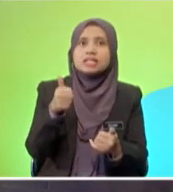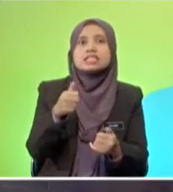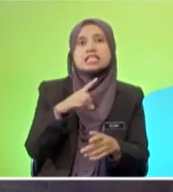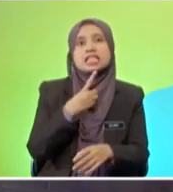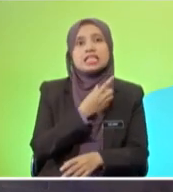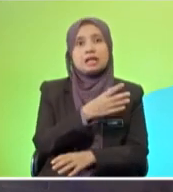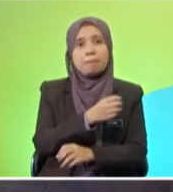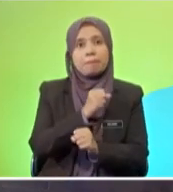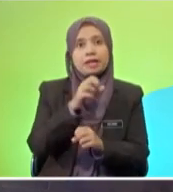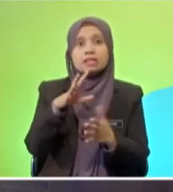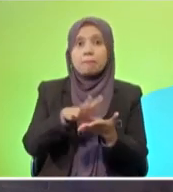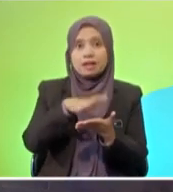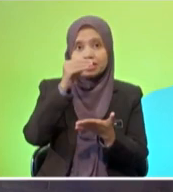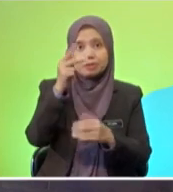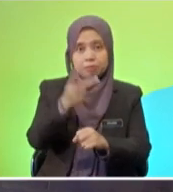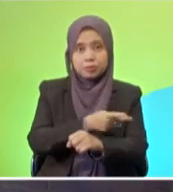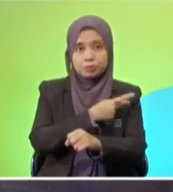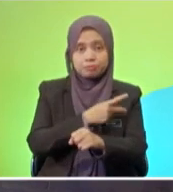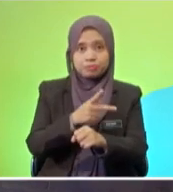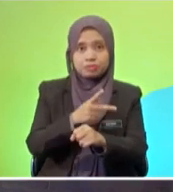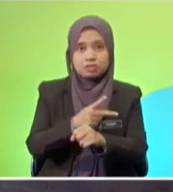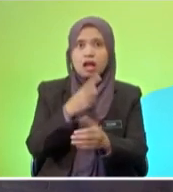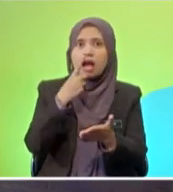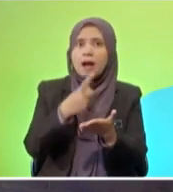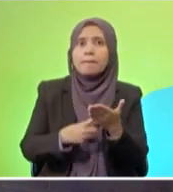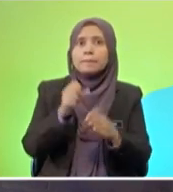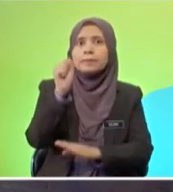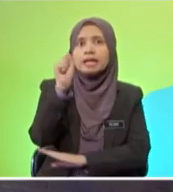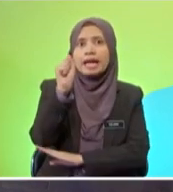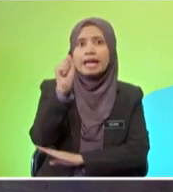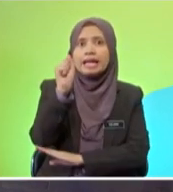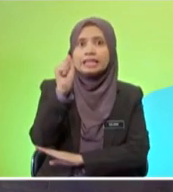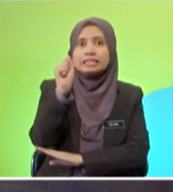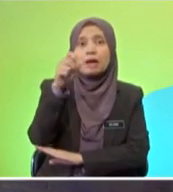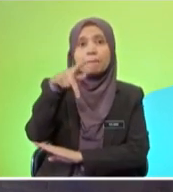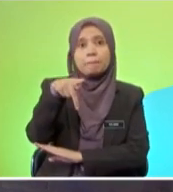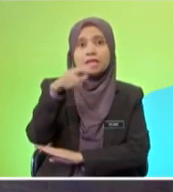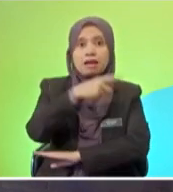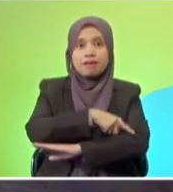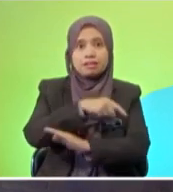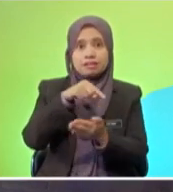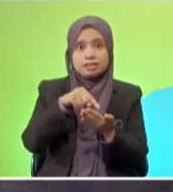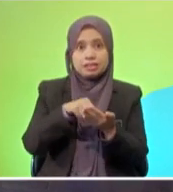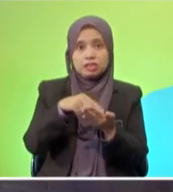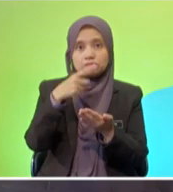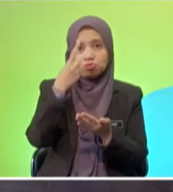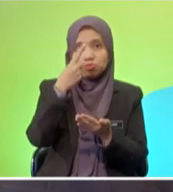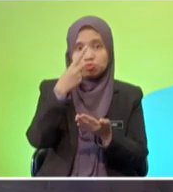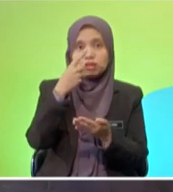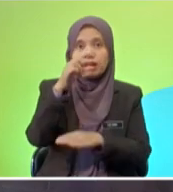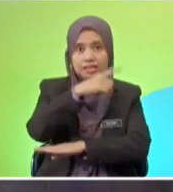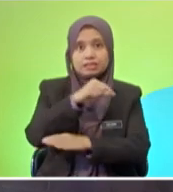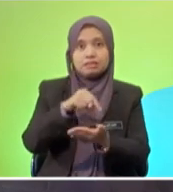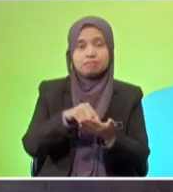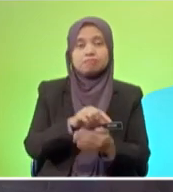hari ini Baik Cikgu aku pembelajaran yang bakal diperoleh oleh murid-murid Melalui pembelajaran kita